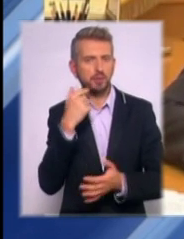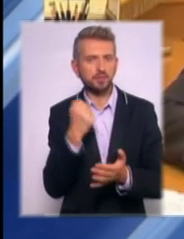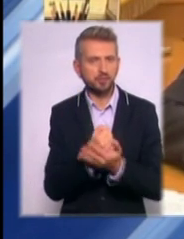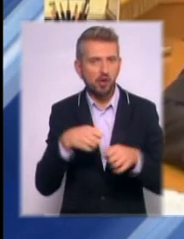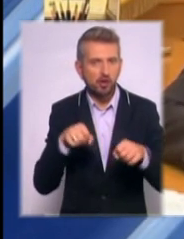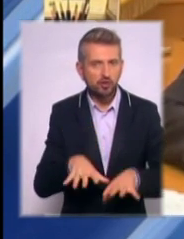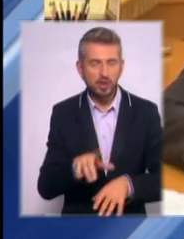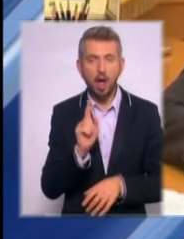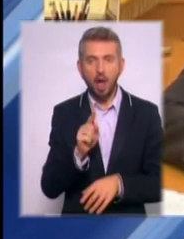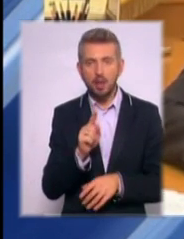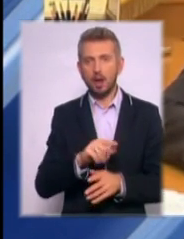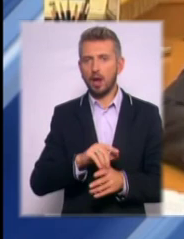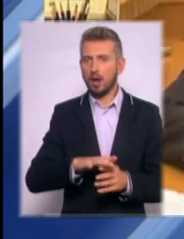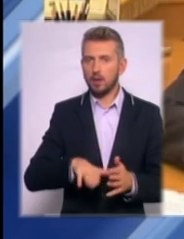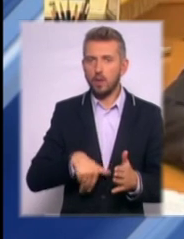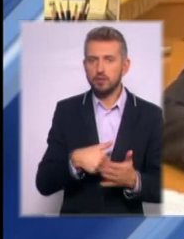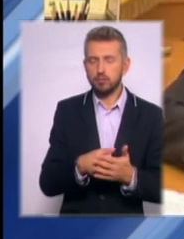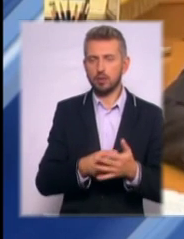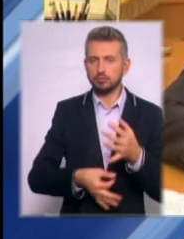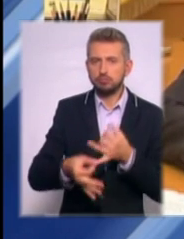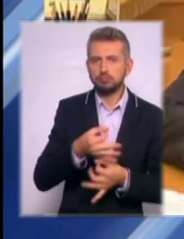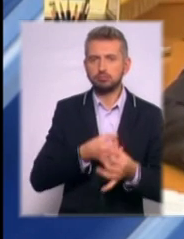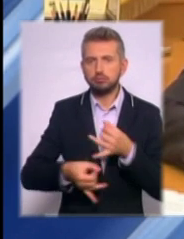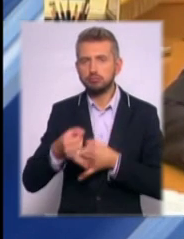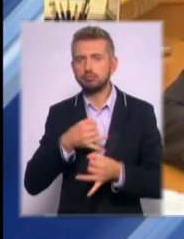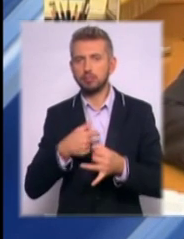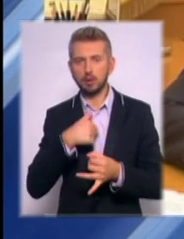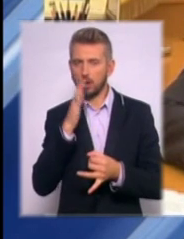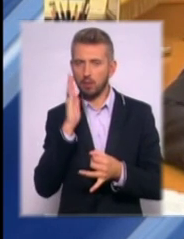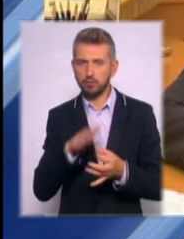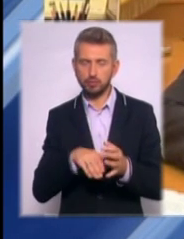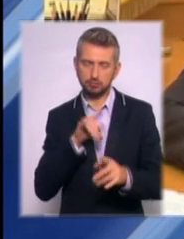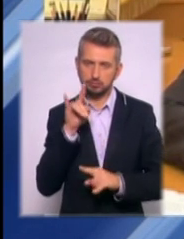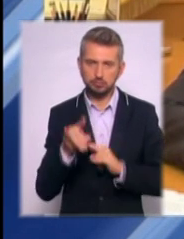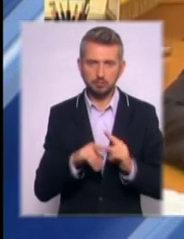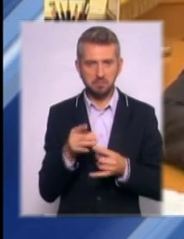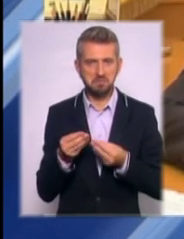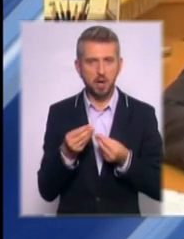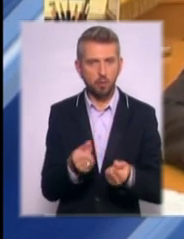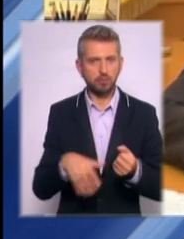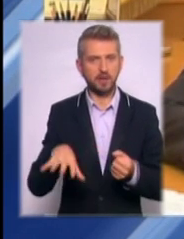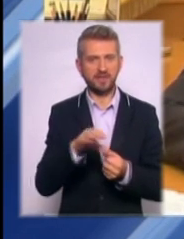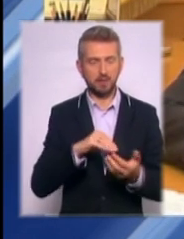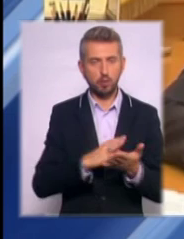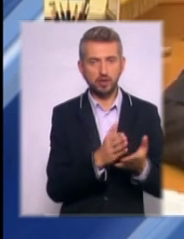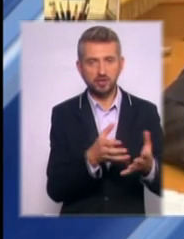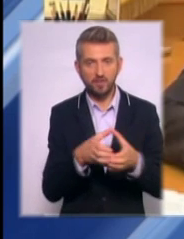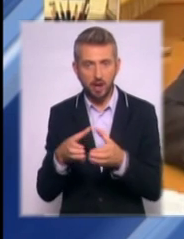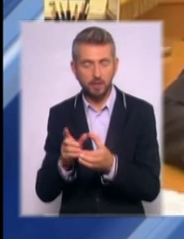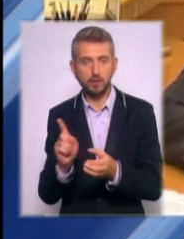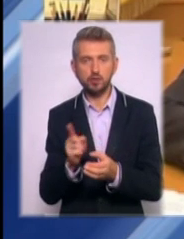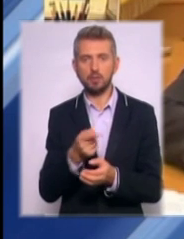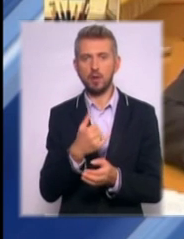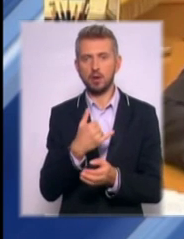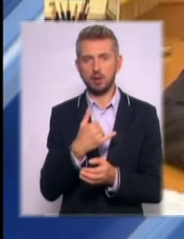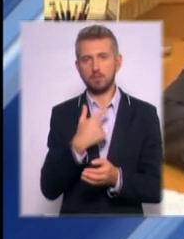але дискусії продовжуються. І я буду переконувати усі політичні фракції в парламенту, щоб ми змогли вийти на позитивне рішення.